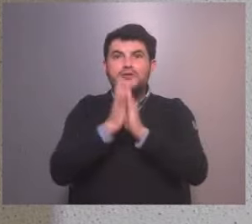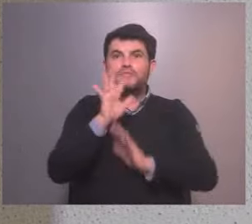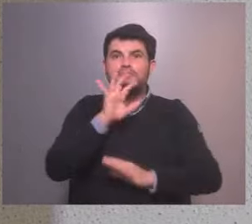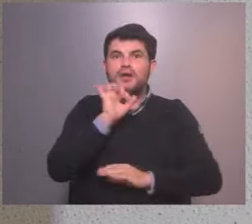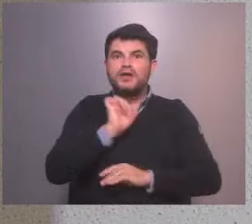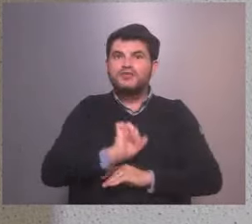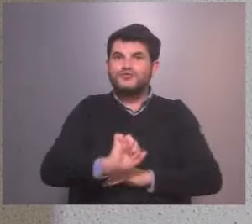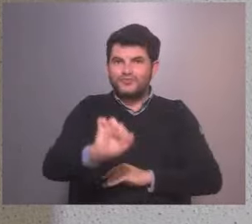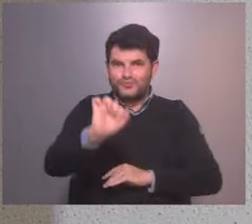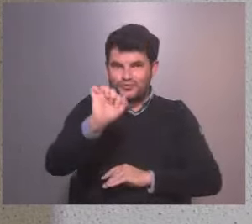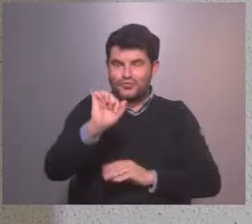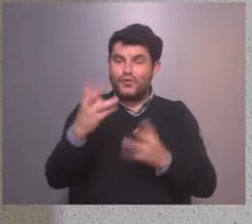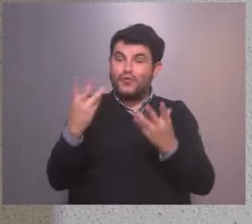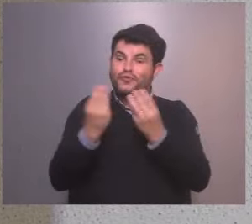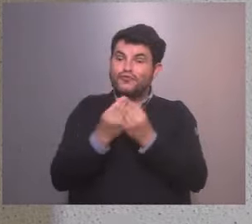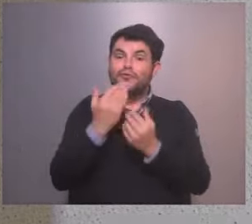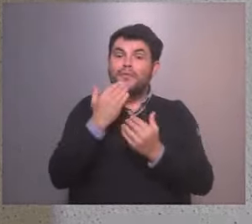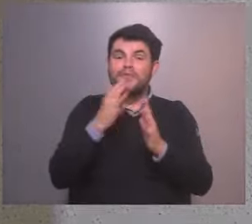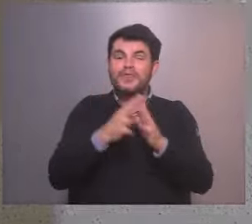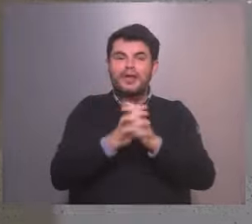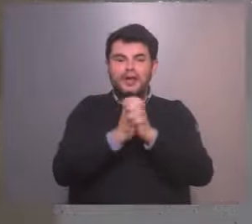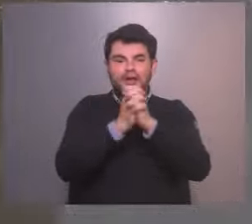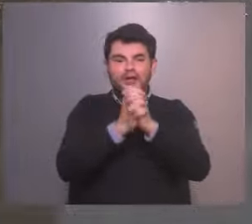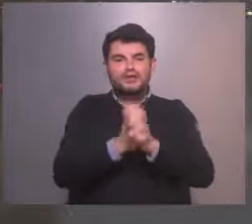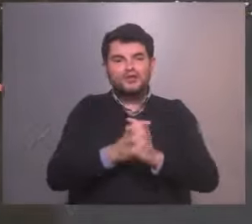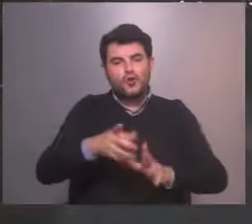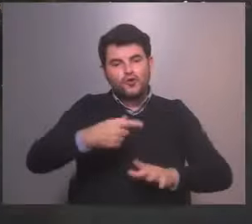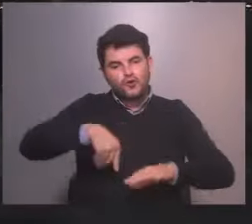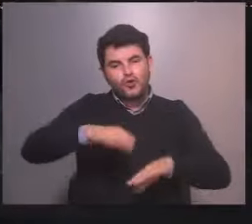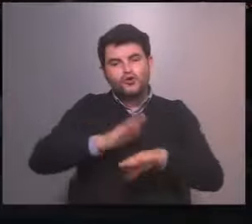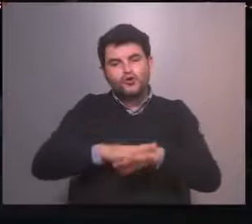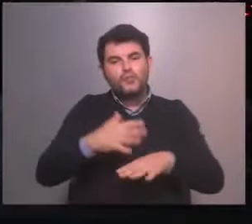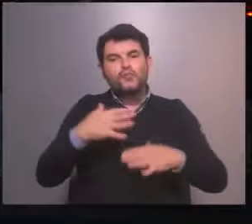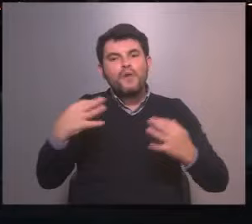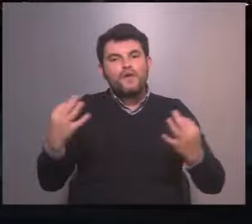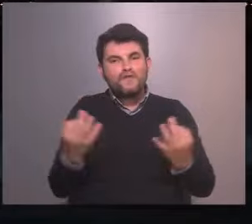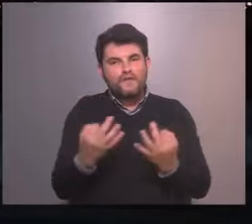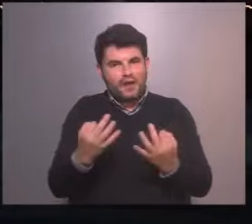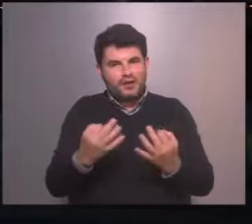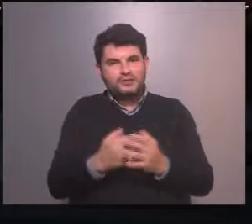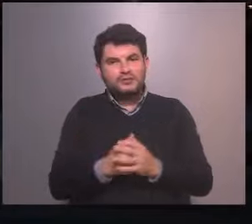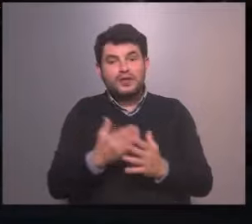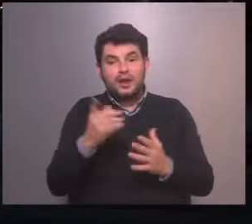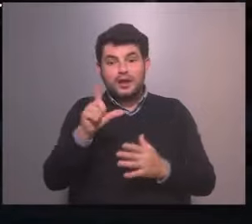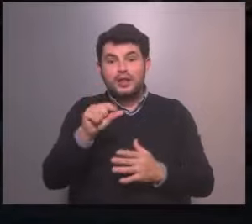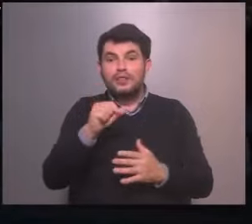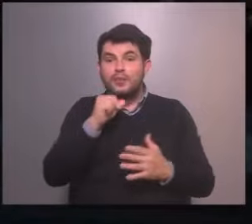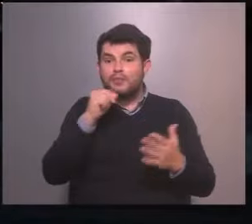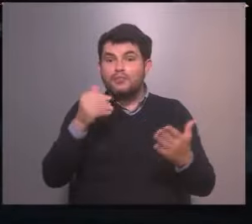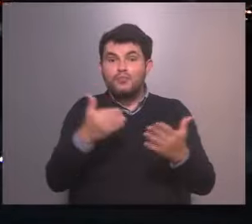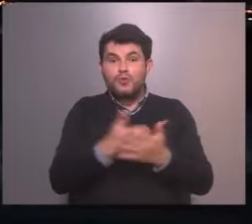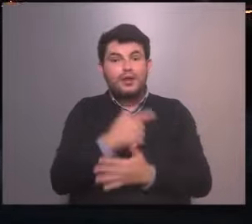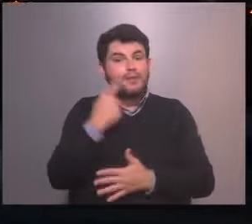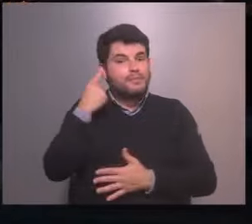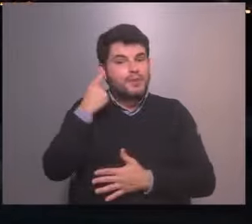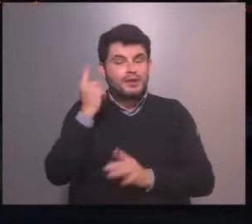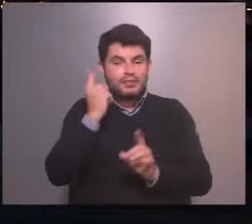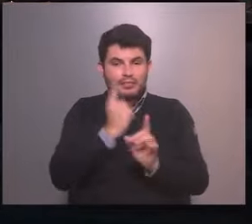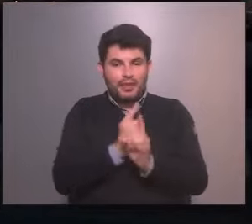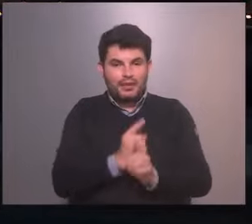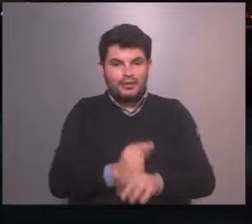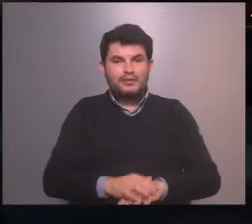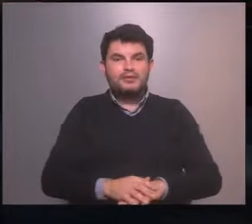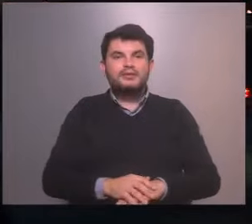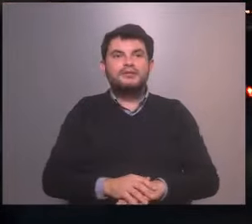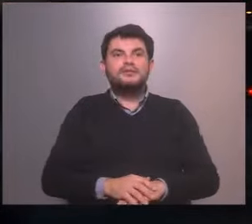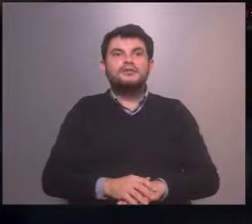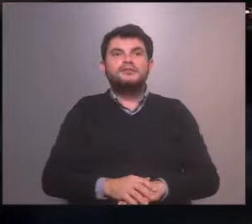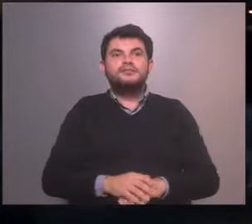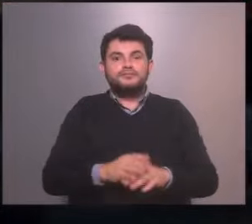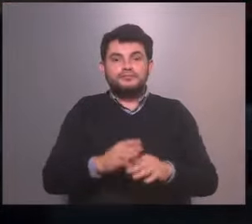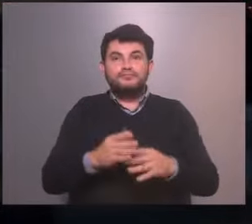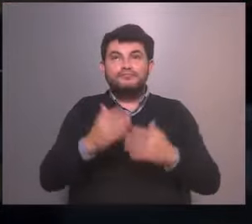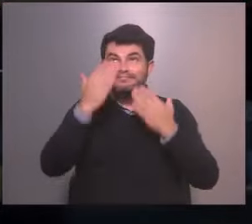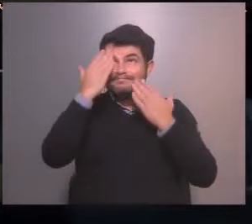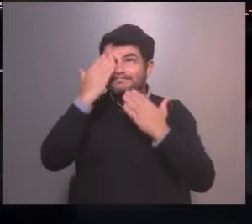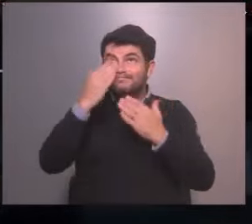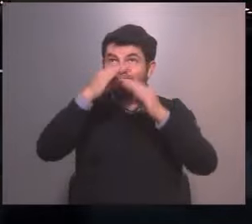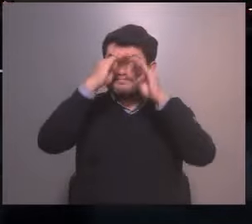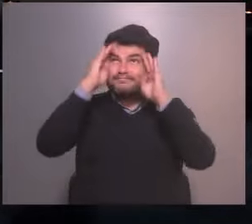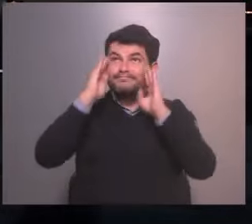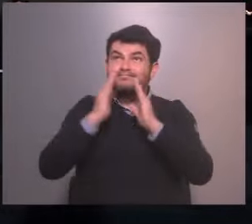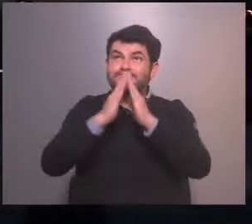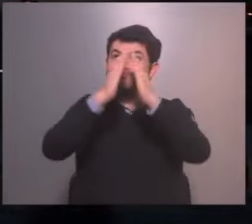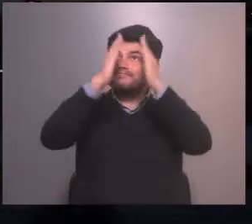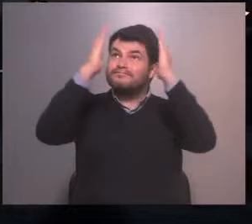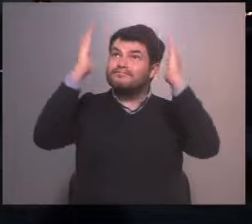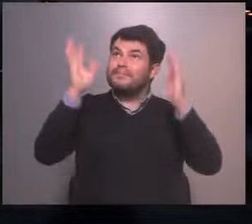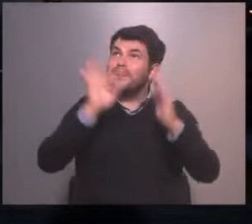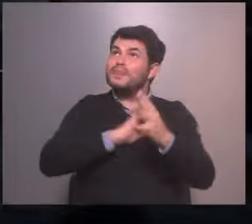Ave Maria, piena di grazia, il Signore è con te. Tu sei benedetta fra le donne e benedetto il